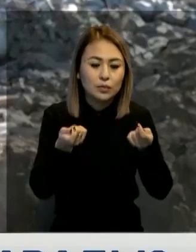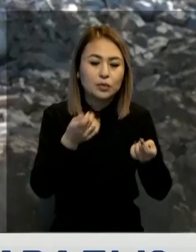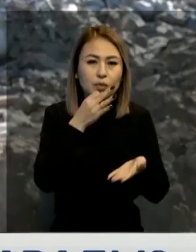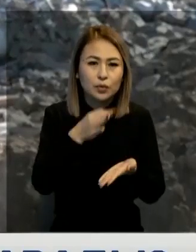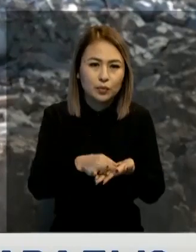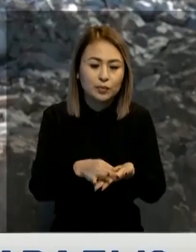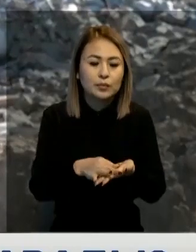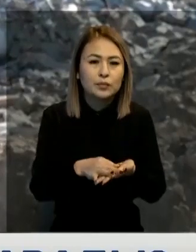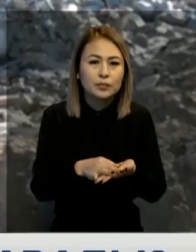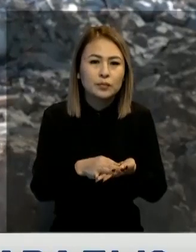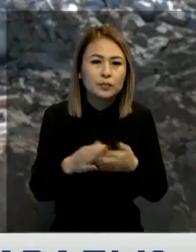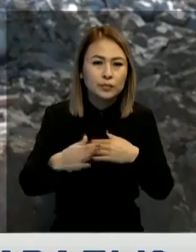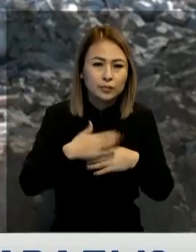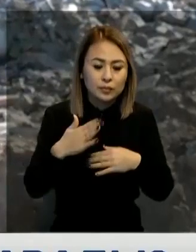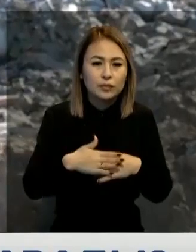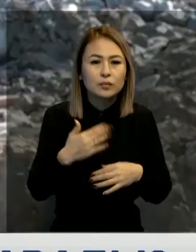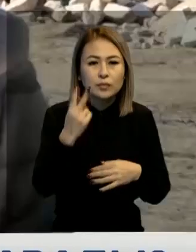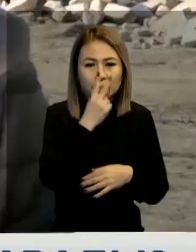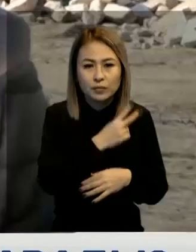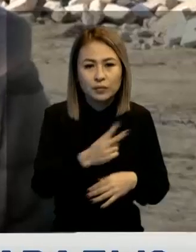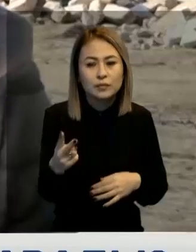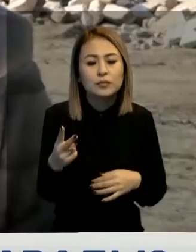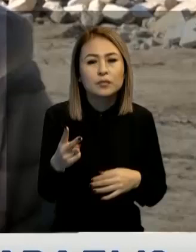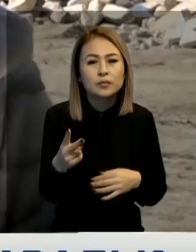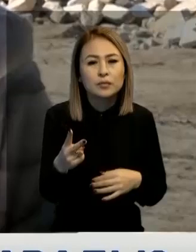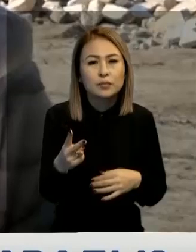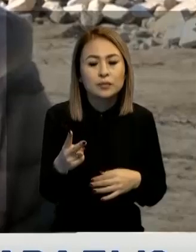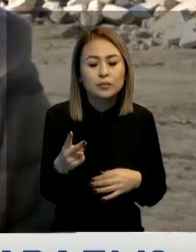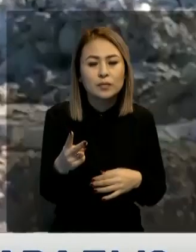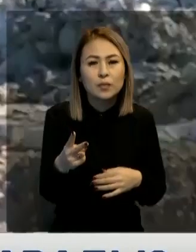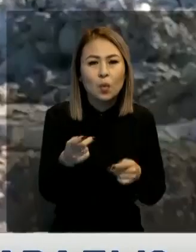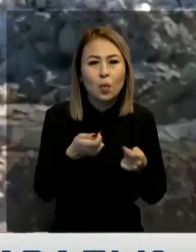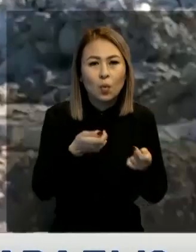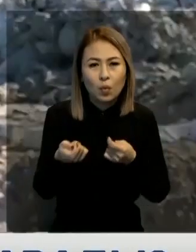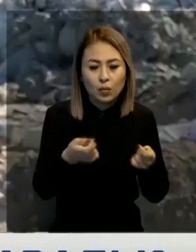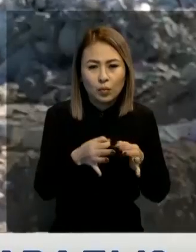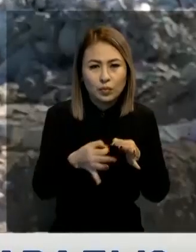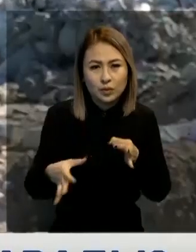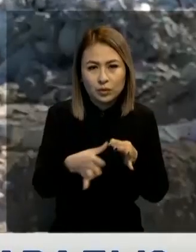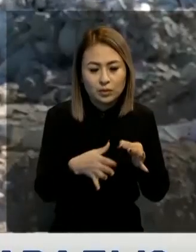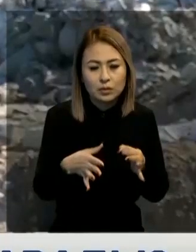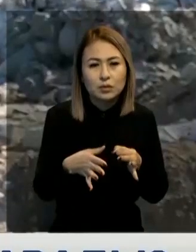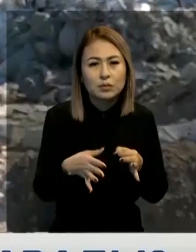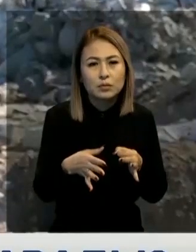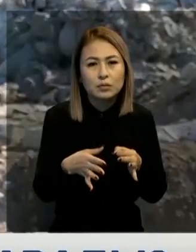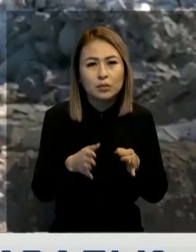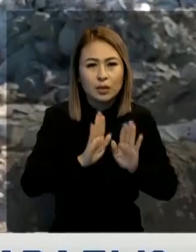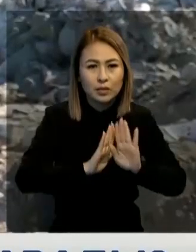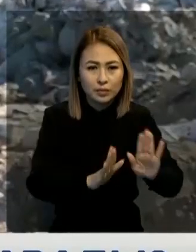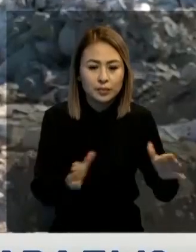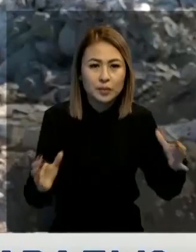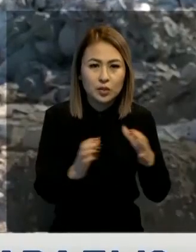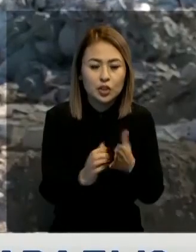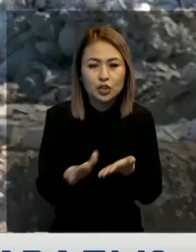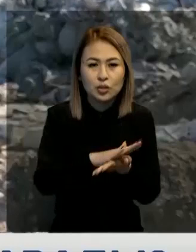тартылу сол мәселе бойынша қарастырылып жатыр. Облыс әкімінің орынбасарымен жинақтау, осы қоқыс орындар